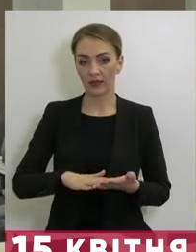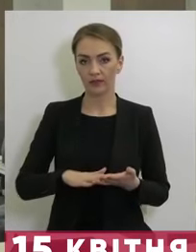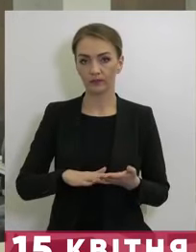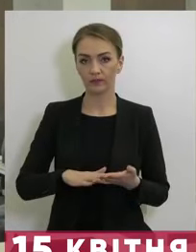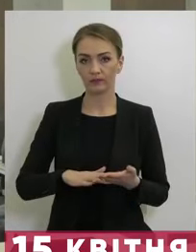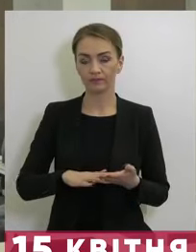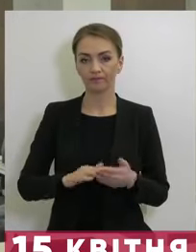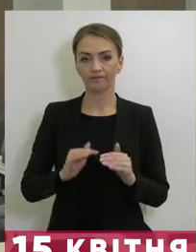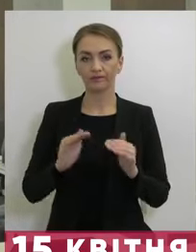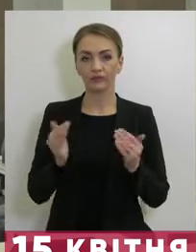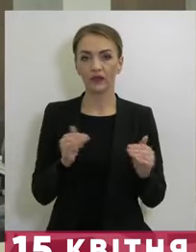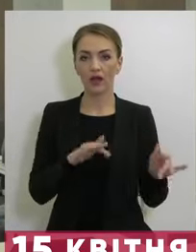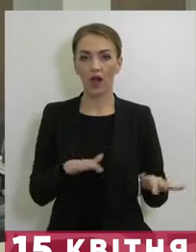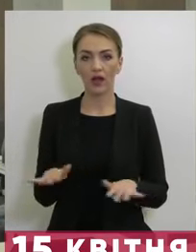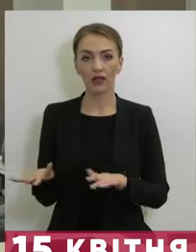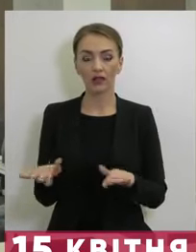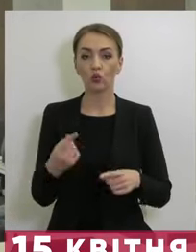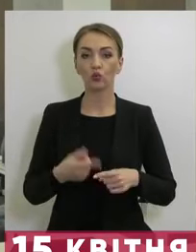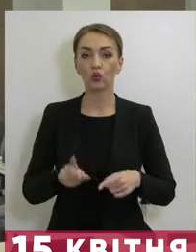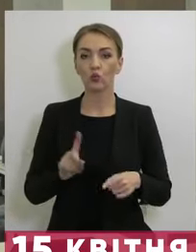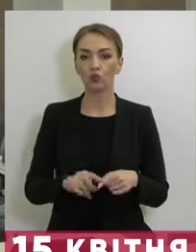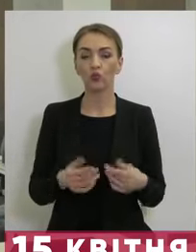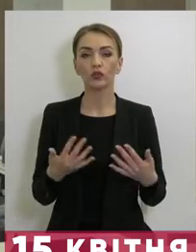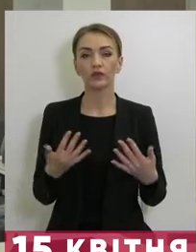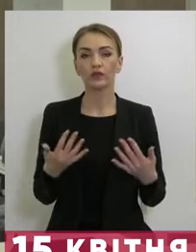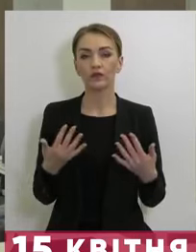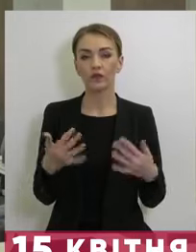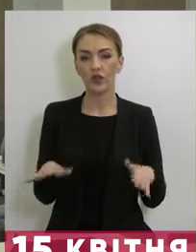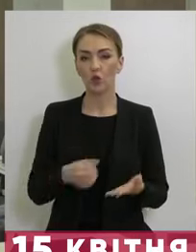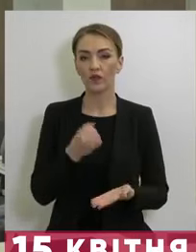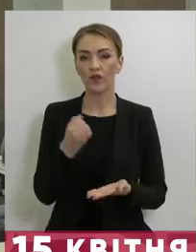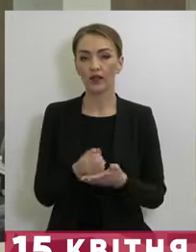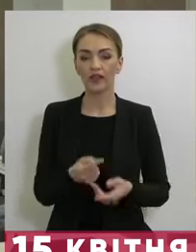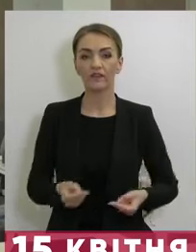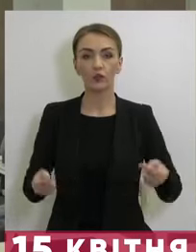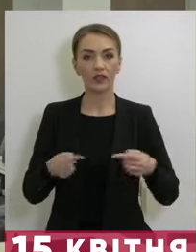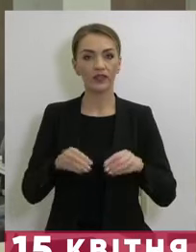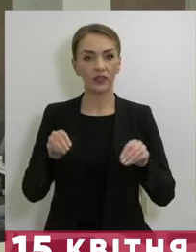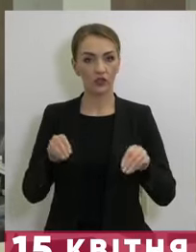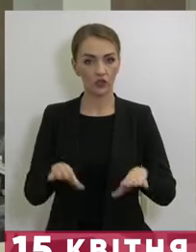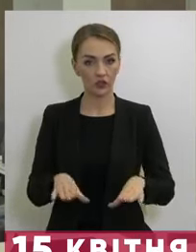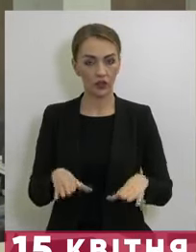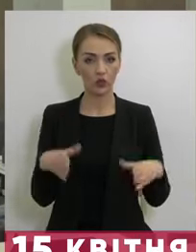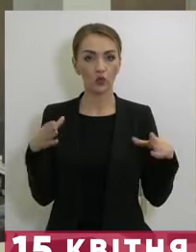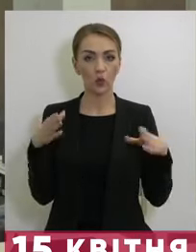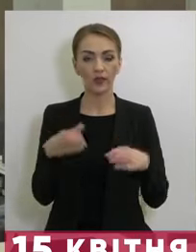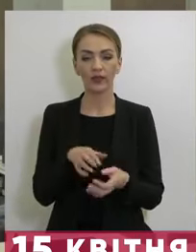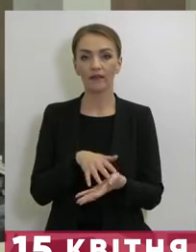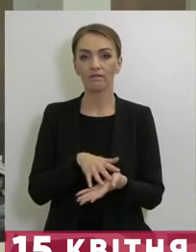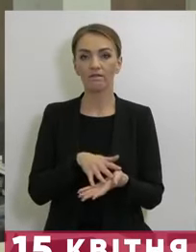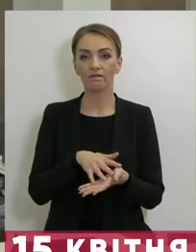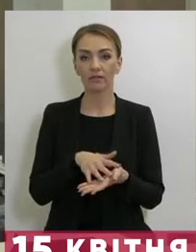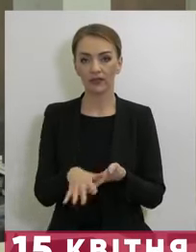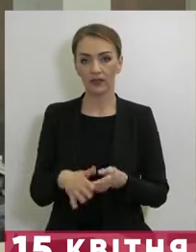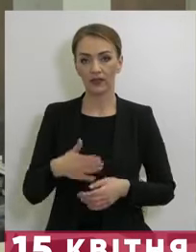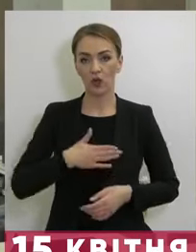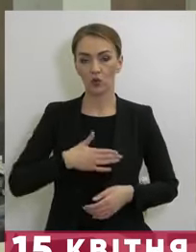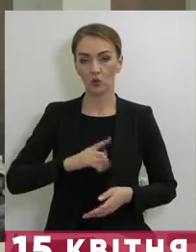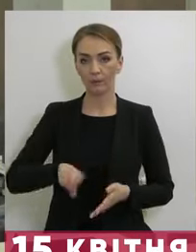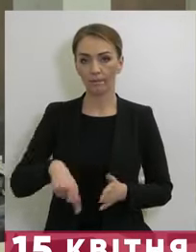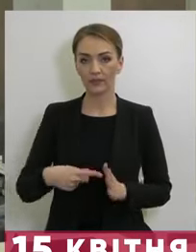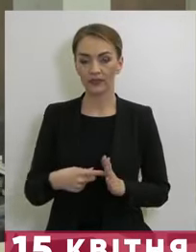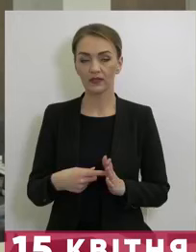карантин. Тому ми вже ухвалили відповідне рішення та скоротили витрати нашого